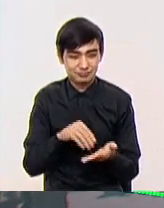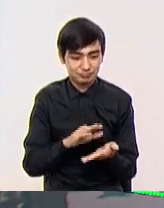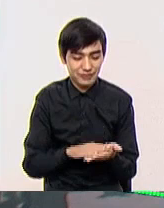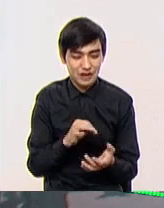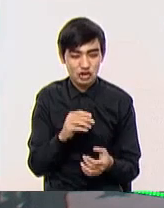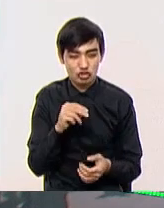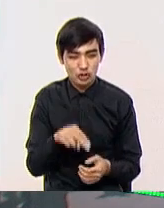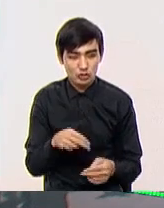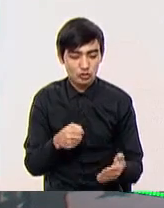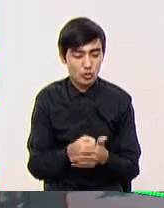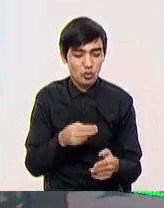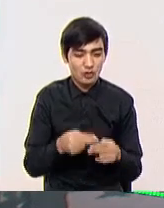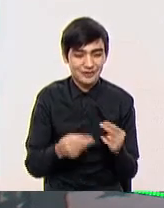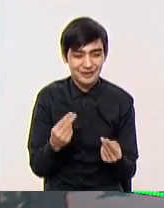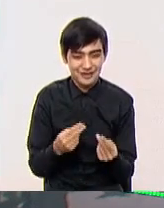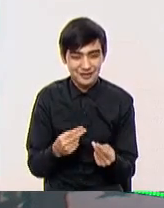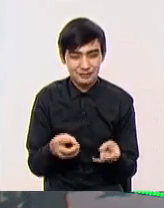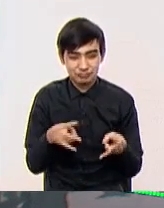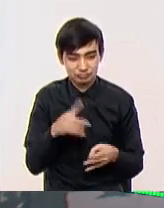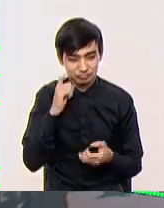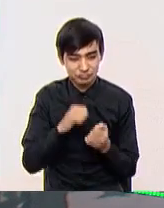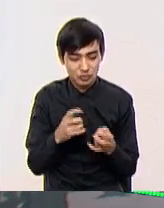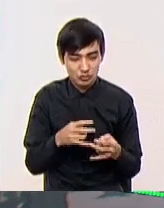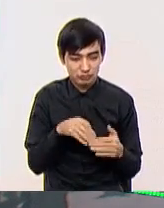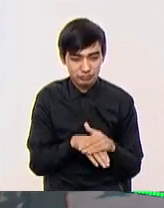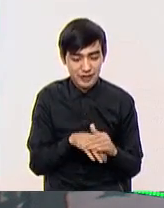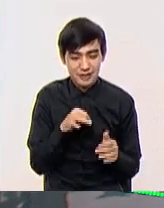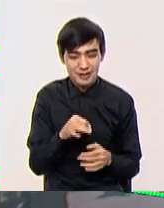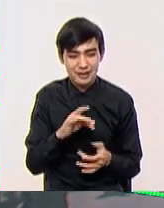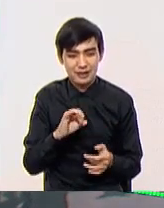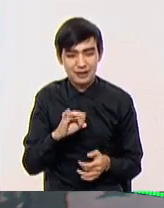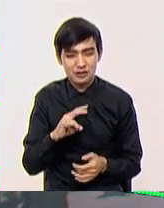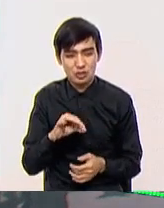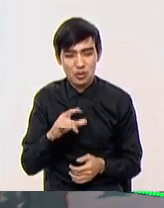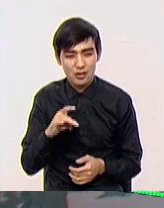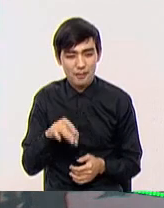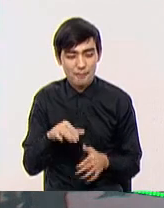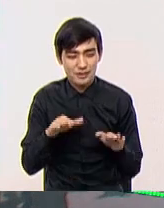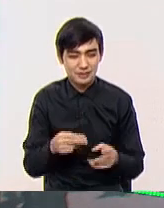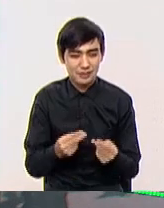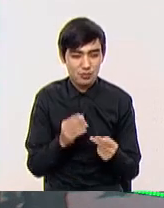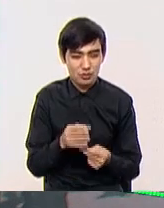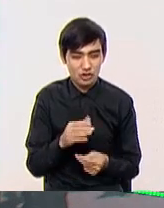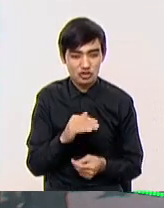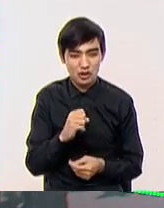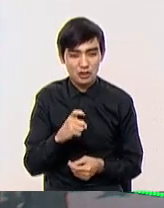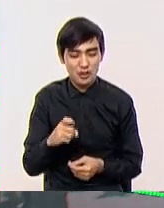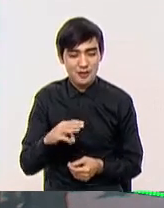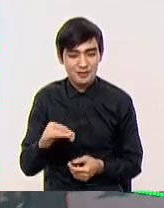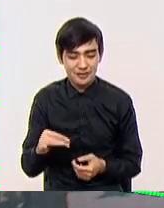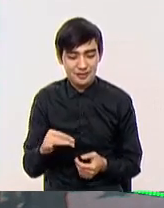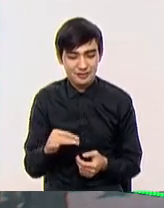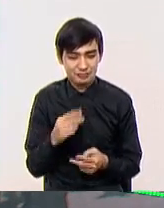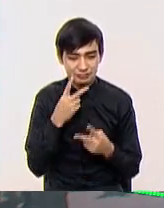конца розыгрыша он пройдет в прямом эфире в инстаграм на странице жан такте подписывайтесь и следите за